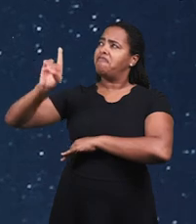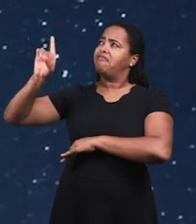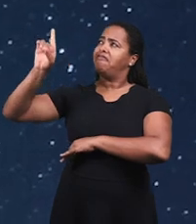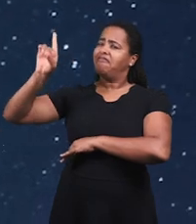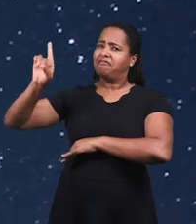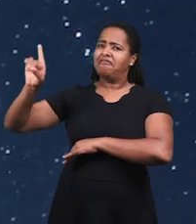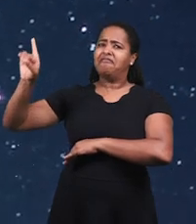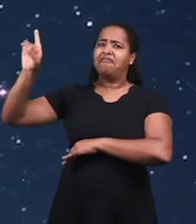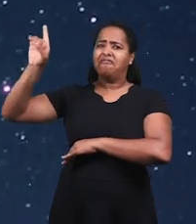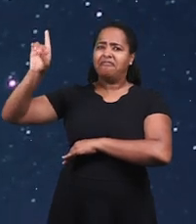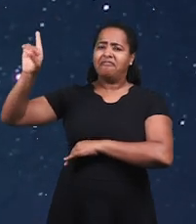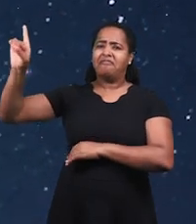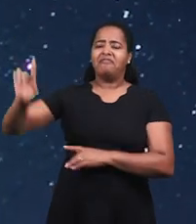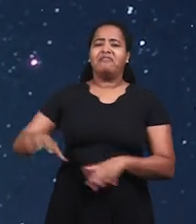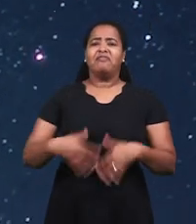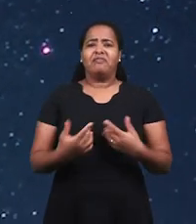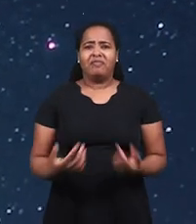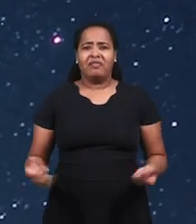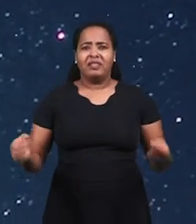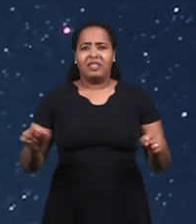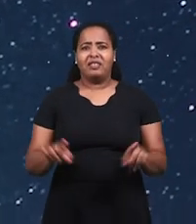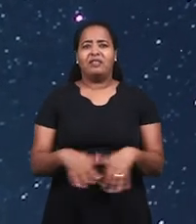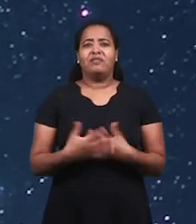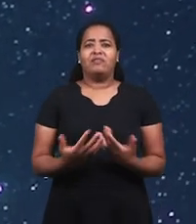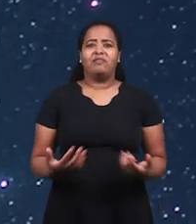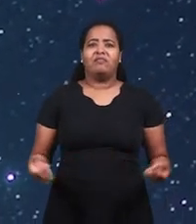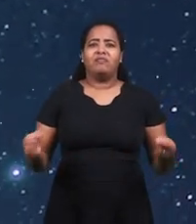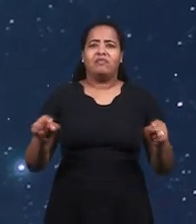Он истинный Бог.